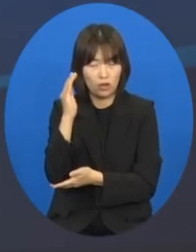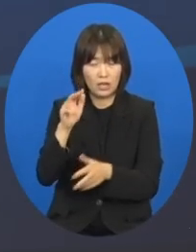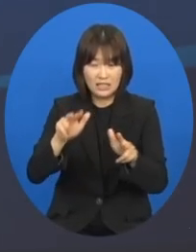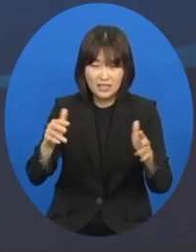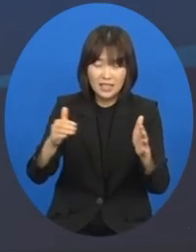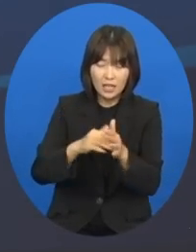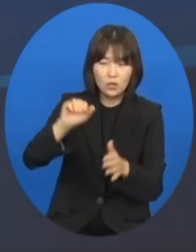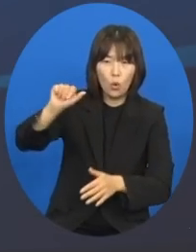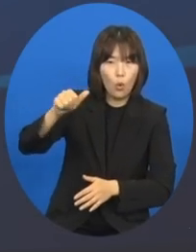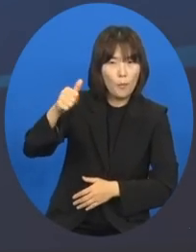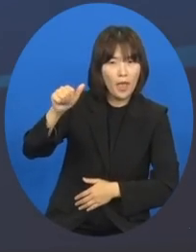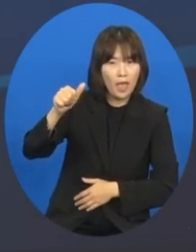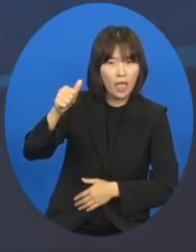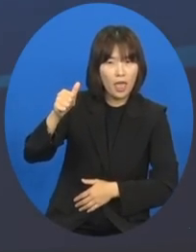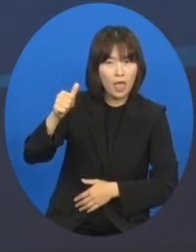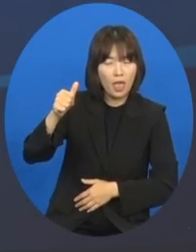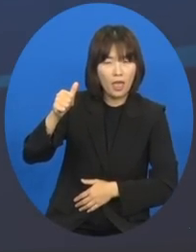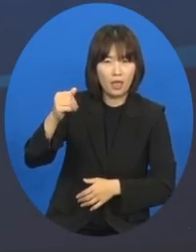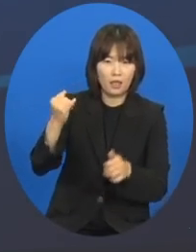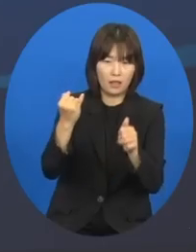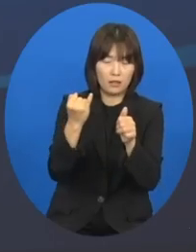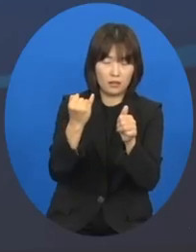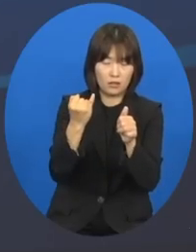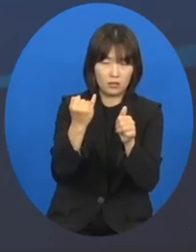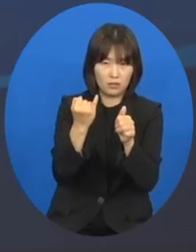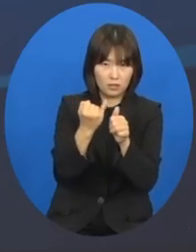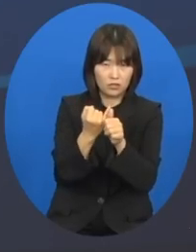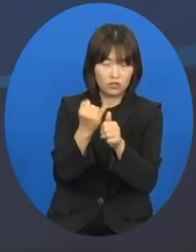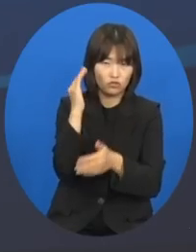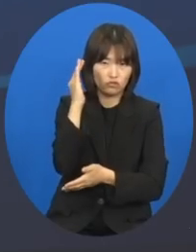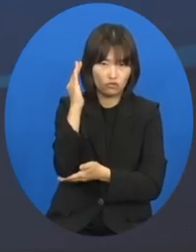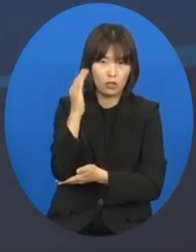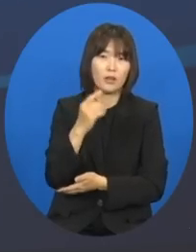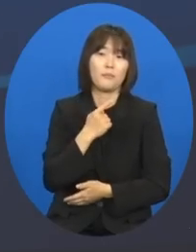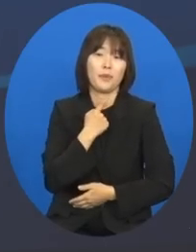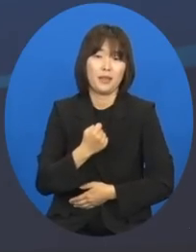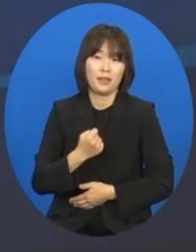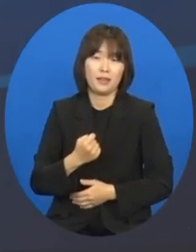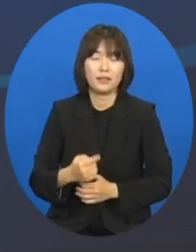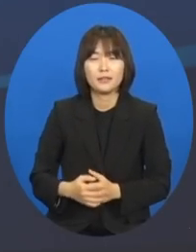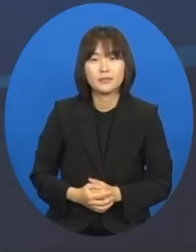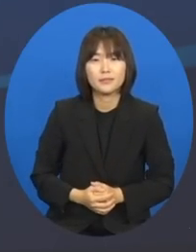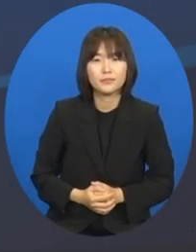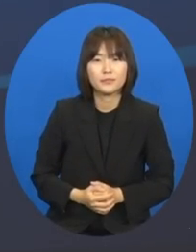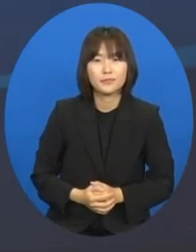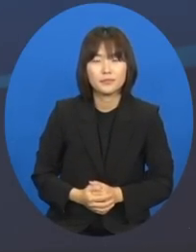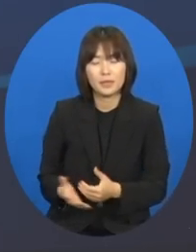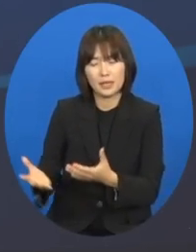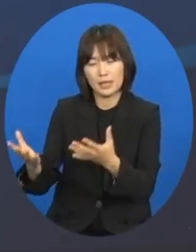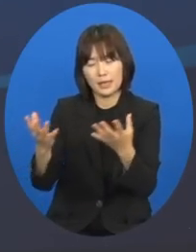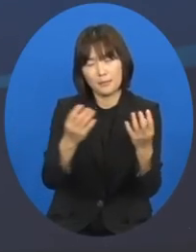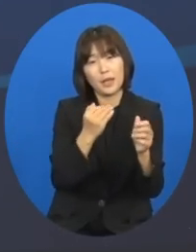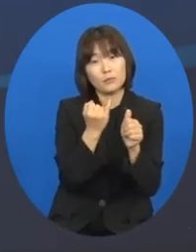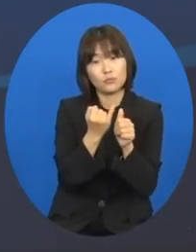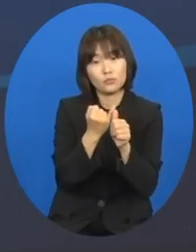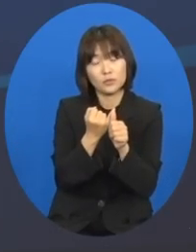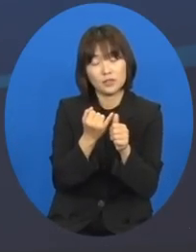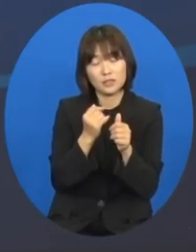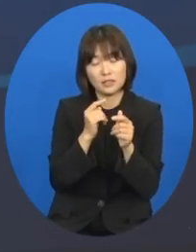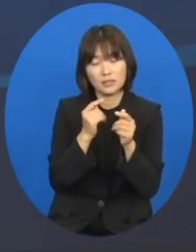했습니다 여러분 주례를 하면서 제가 굉장히 많은 부부들에게 드리는